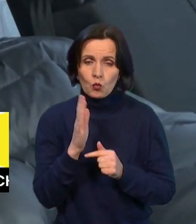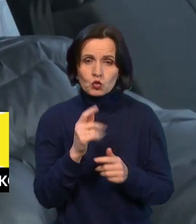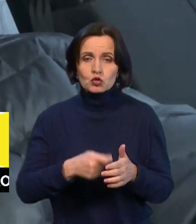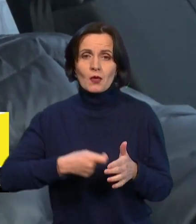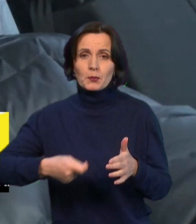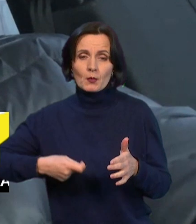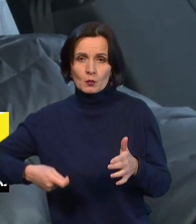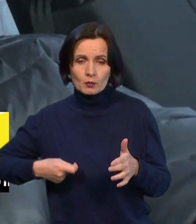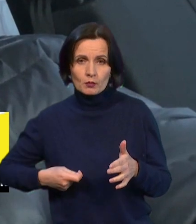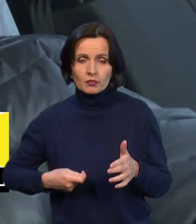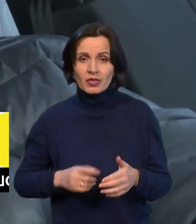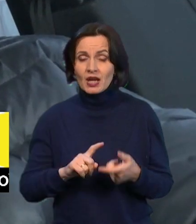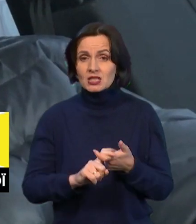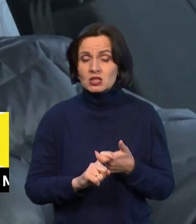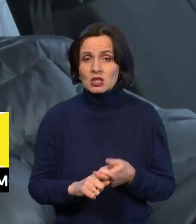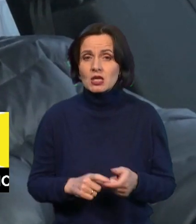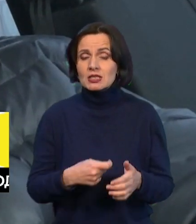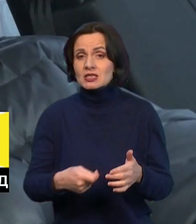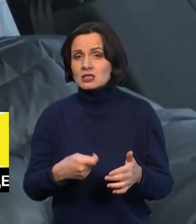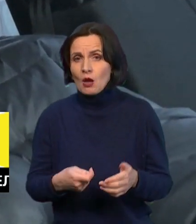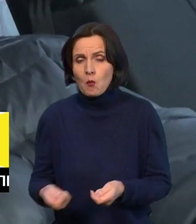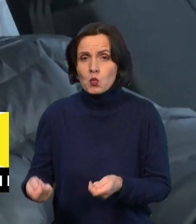із затримкою постачання